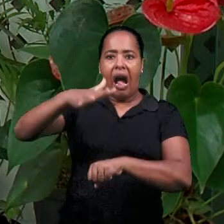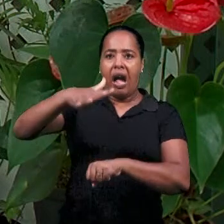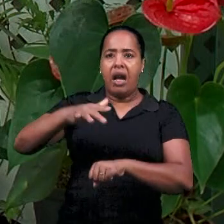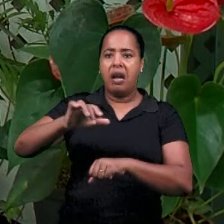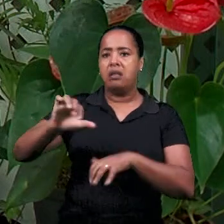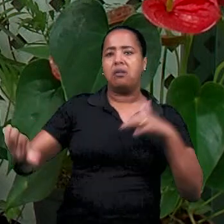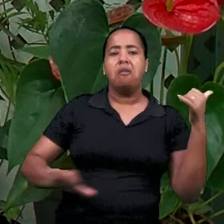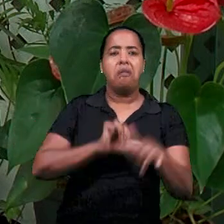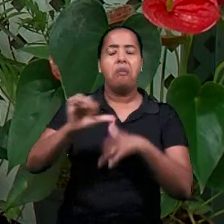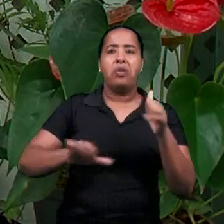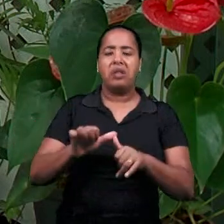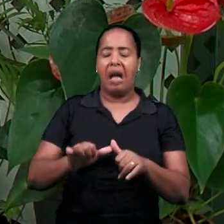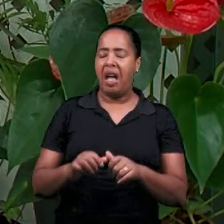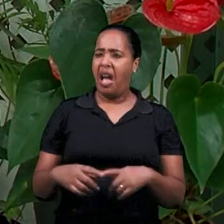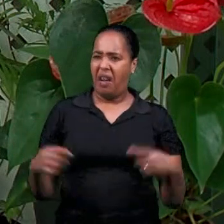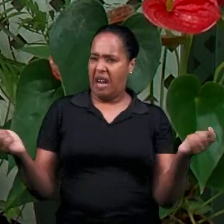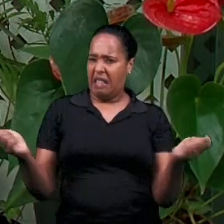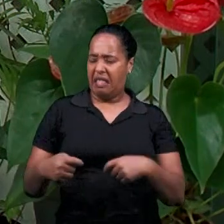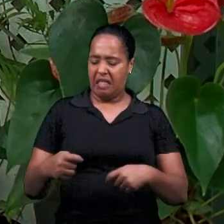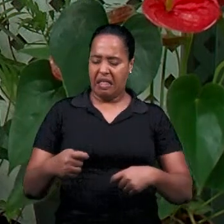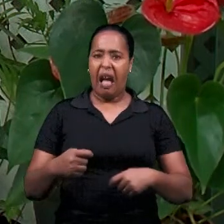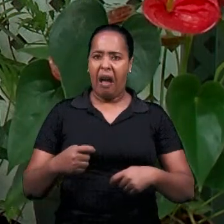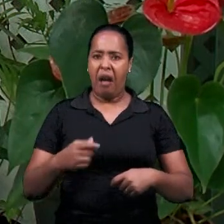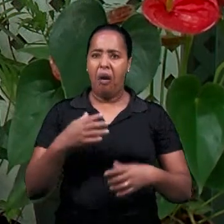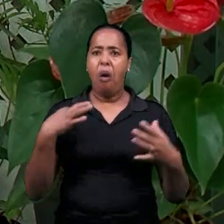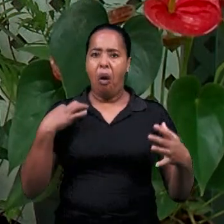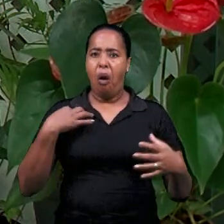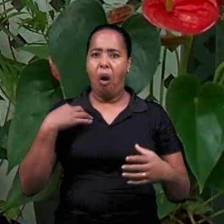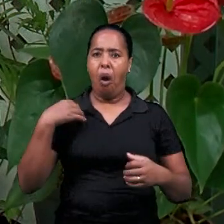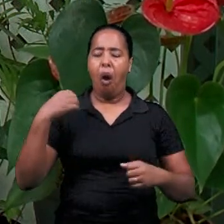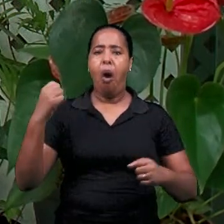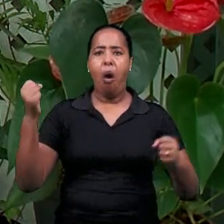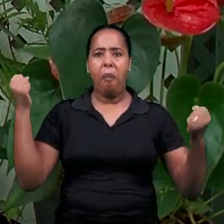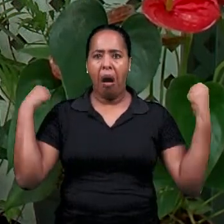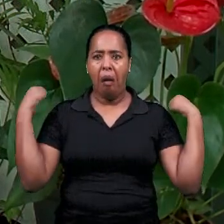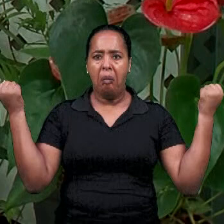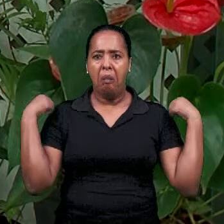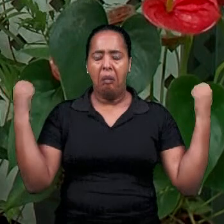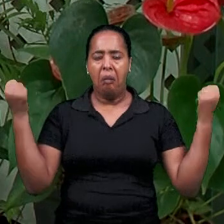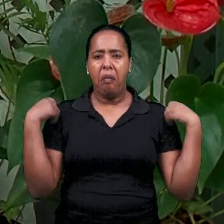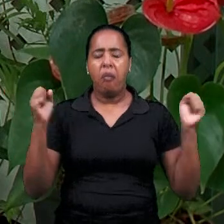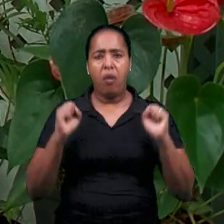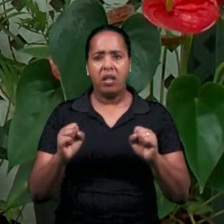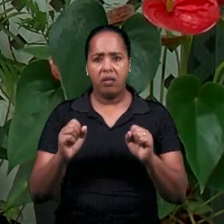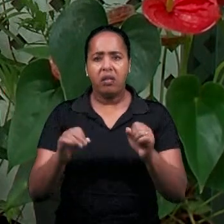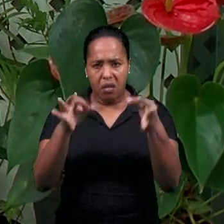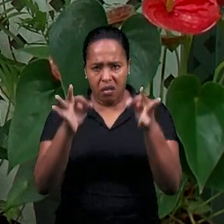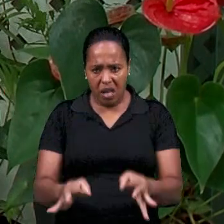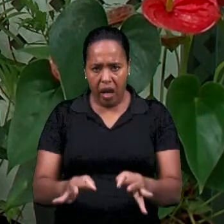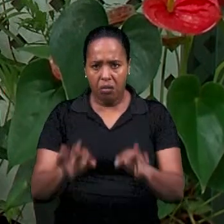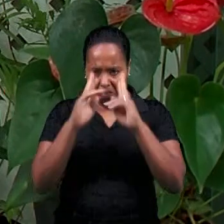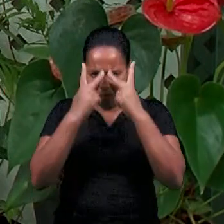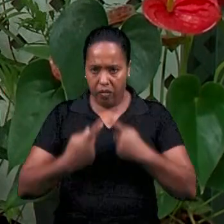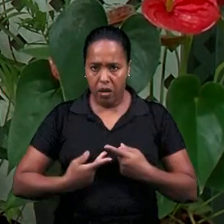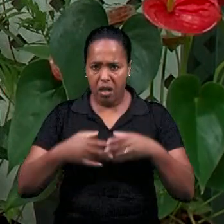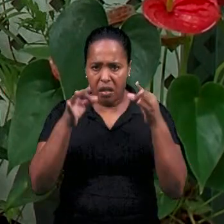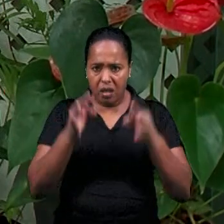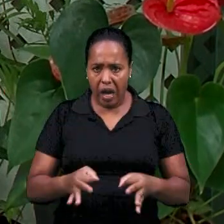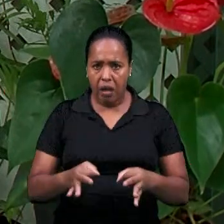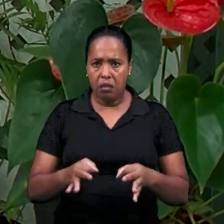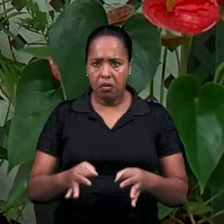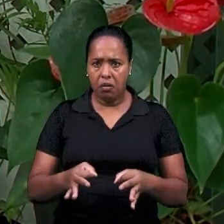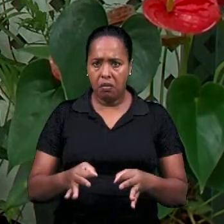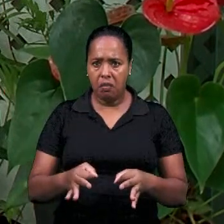Non, non, je peux laisser la barbe pousser, je peux faire des choses que je ne faisais pas. Tout va